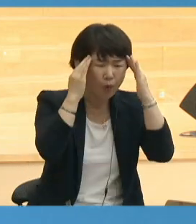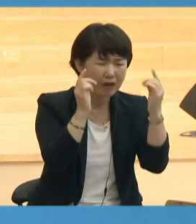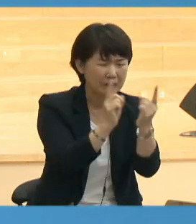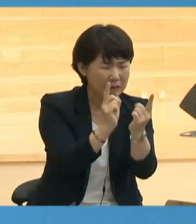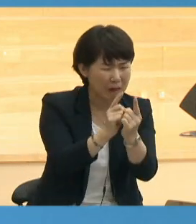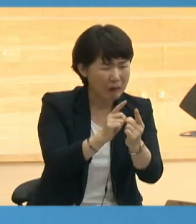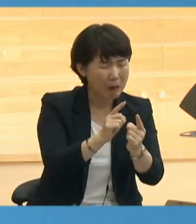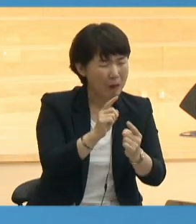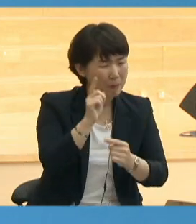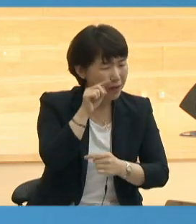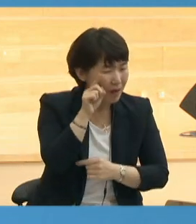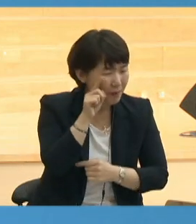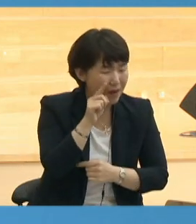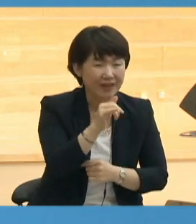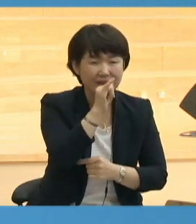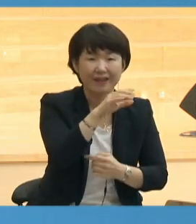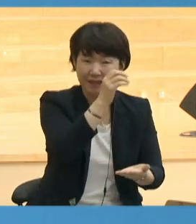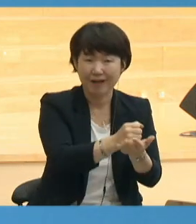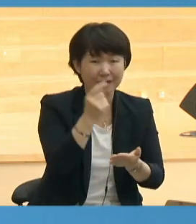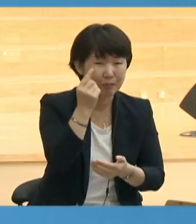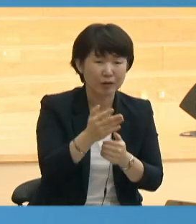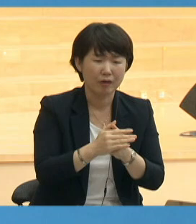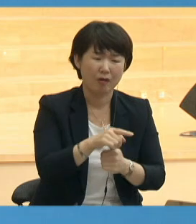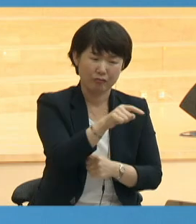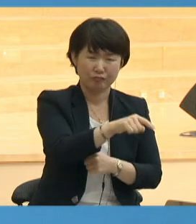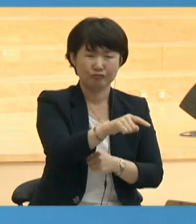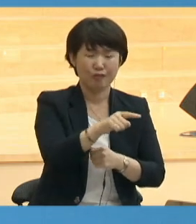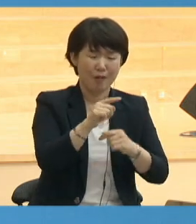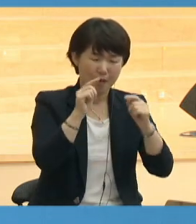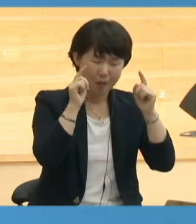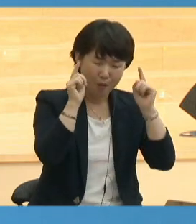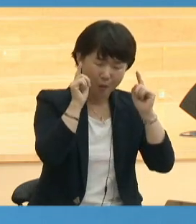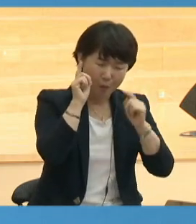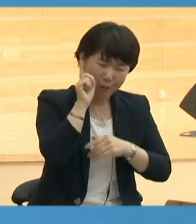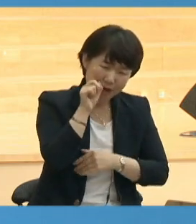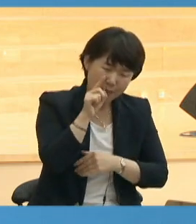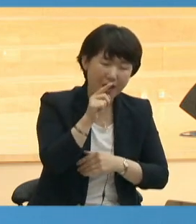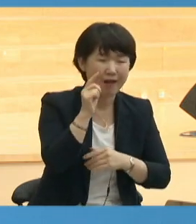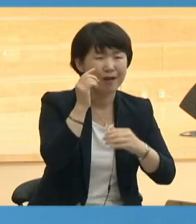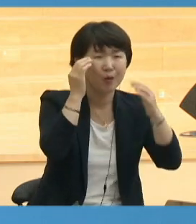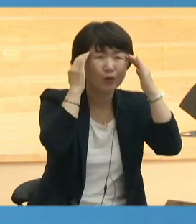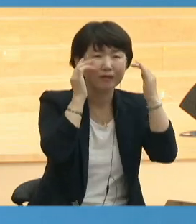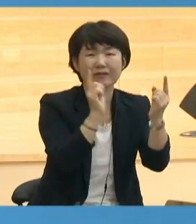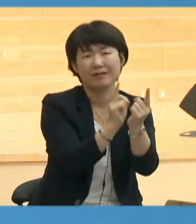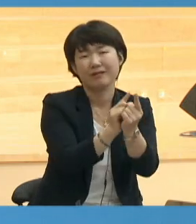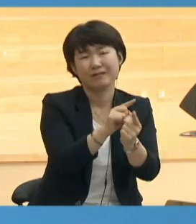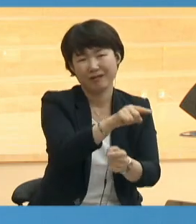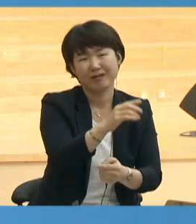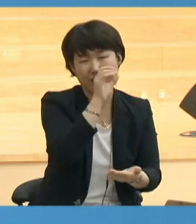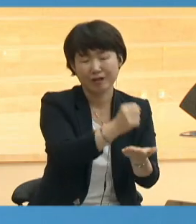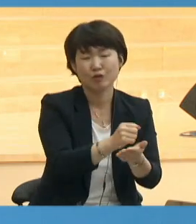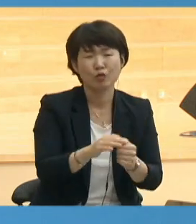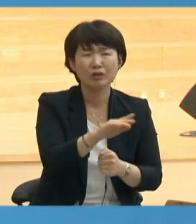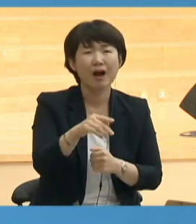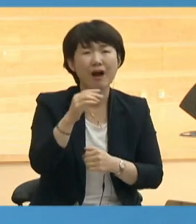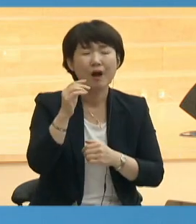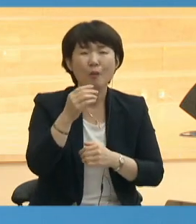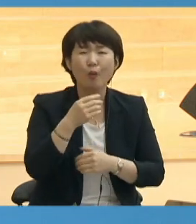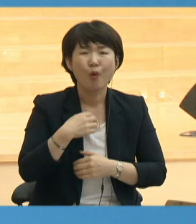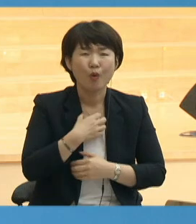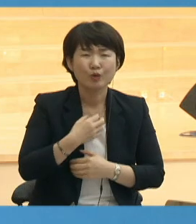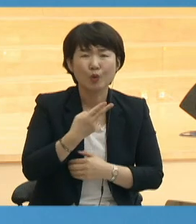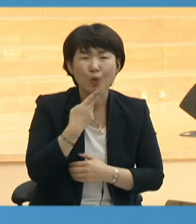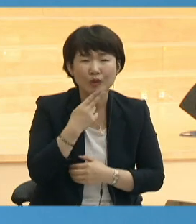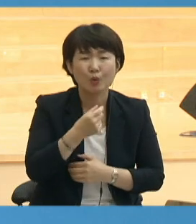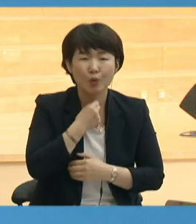솔직히 공연은 모이는 게 당연하죠 우리야 아무 근심 걱정 없이 그렇게 살기를 원하지만 실제로 근심